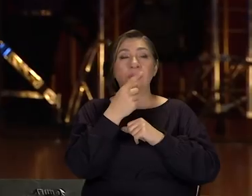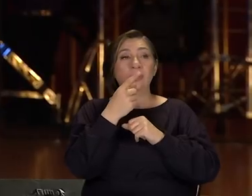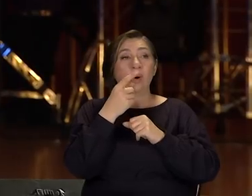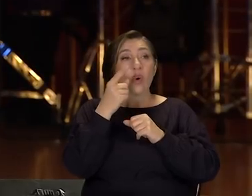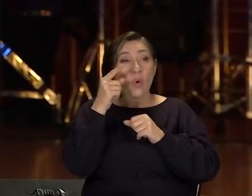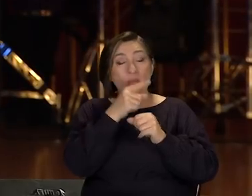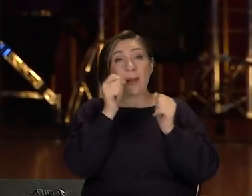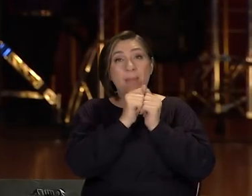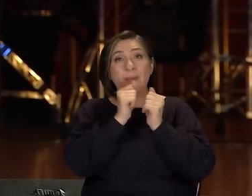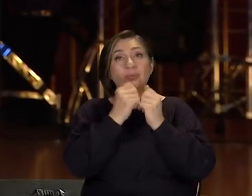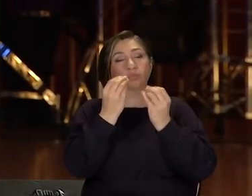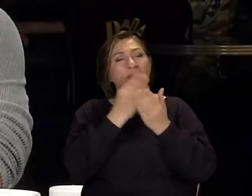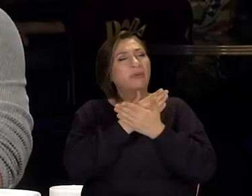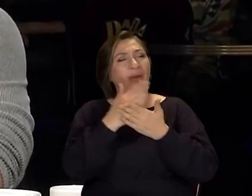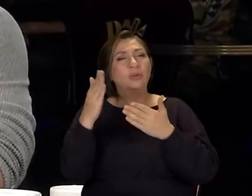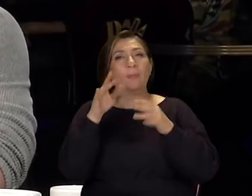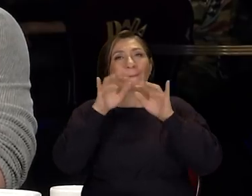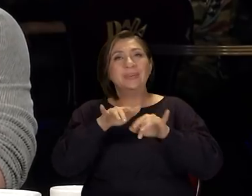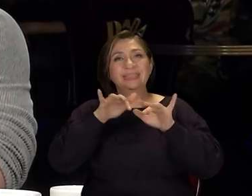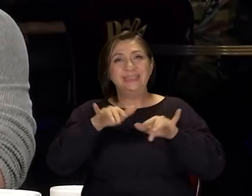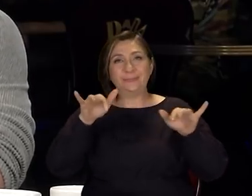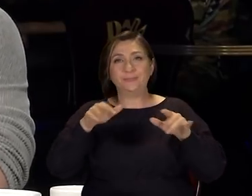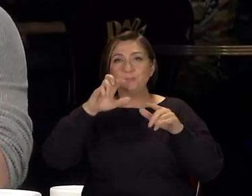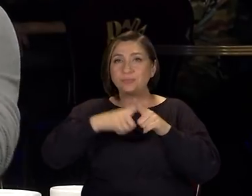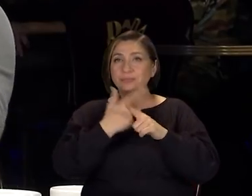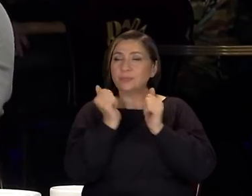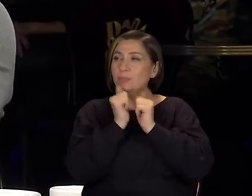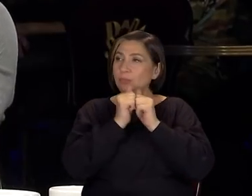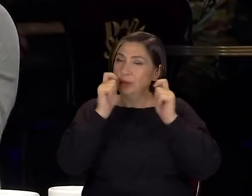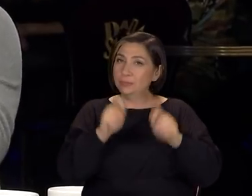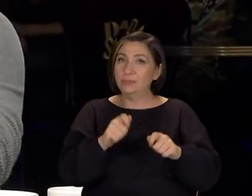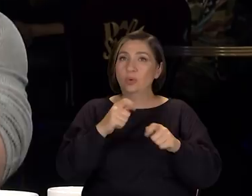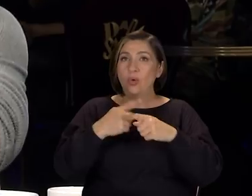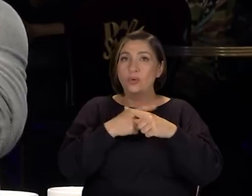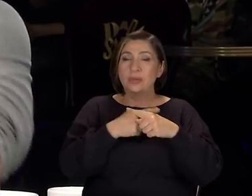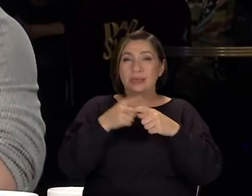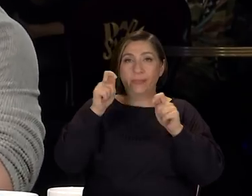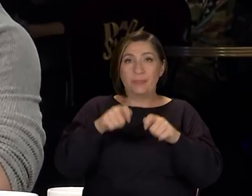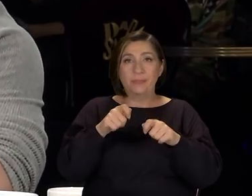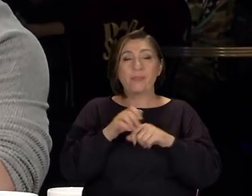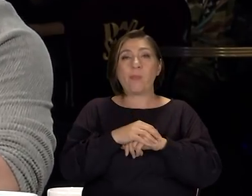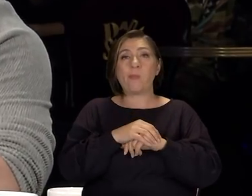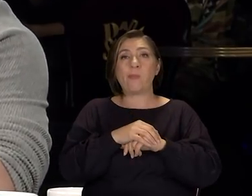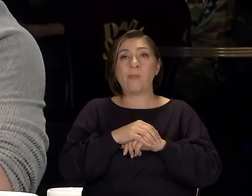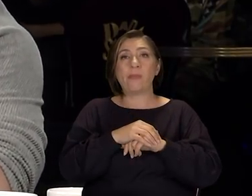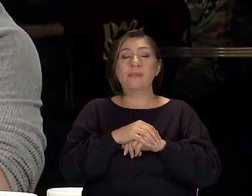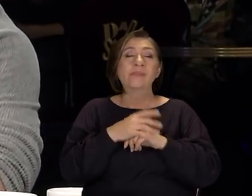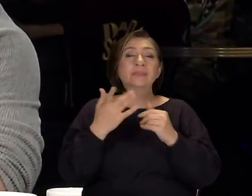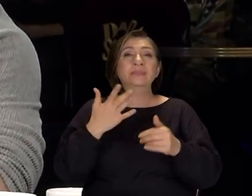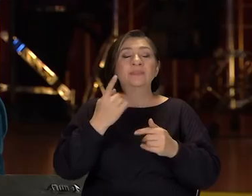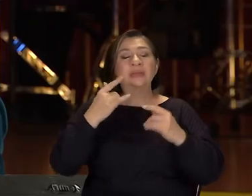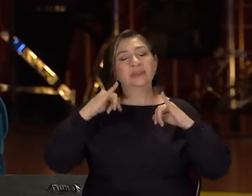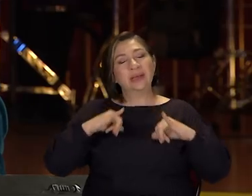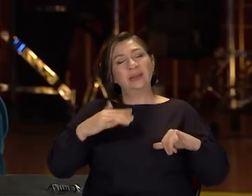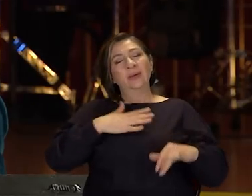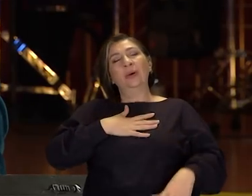yıllardır onunla güzel yürüyoruz. Yani piyanist projesinde beraber yaptık. Ortak yapım yaptık. Ve evet yani nefes aldım